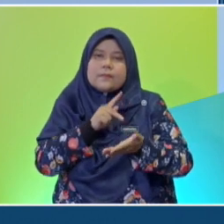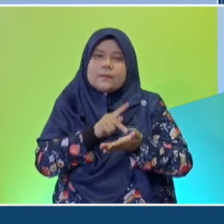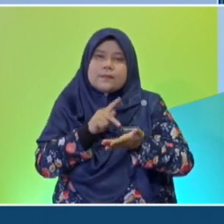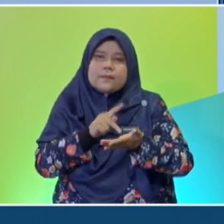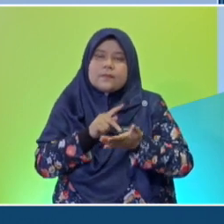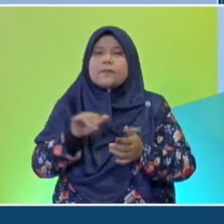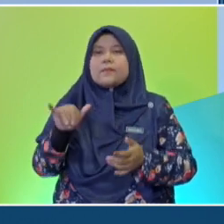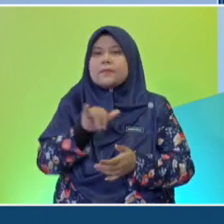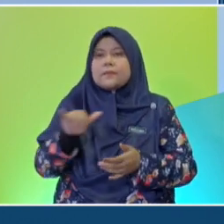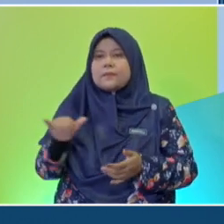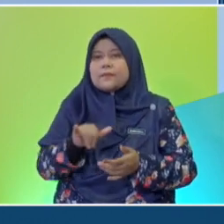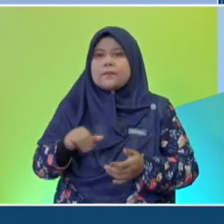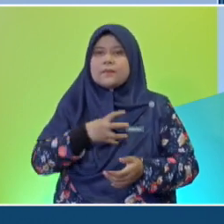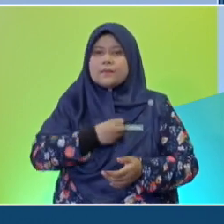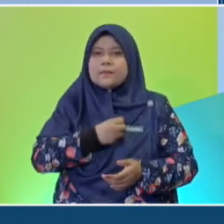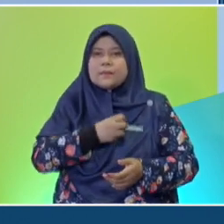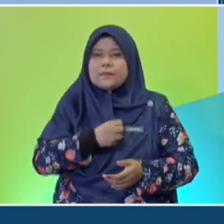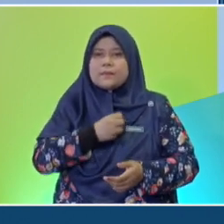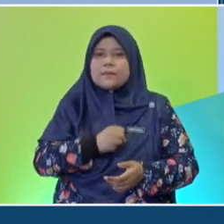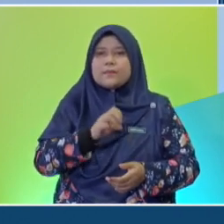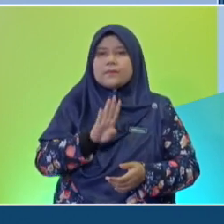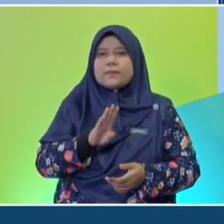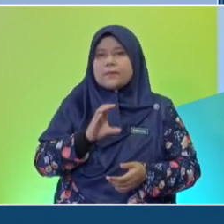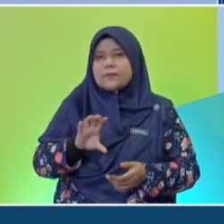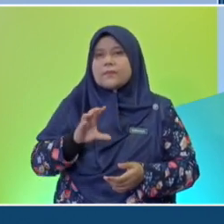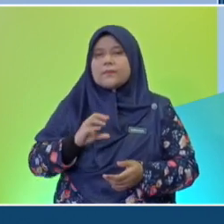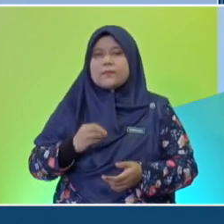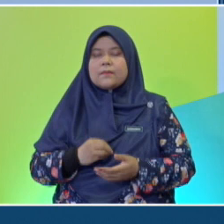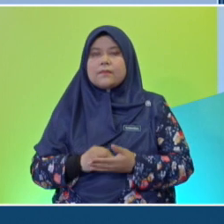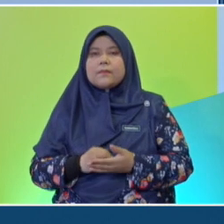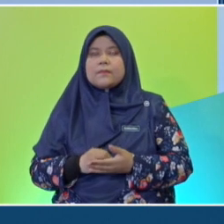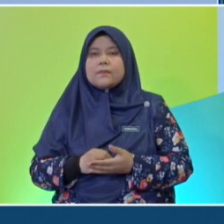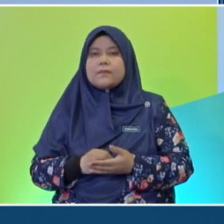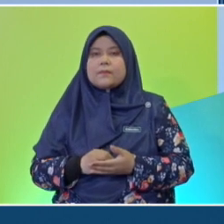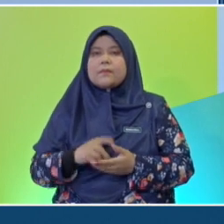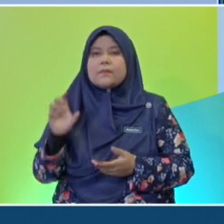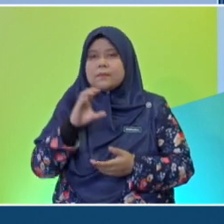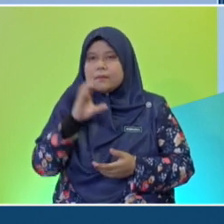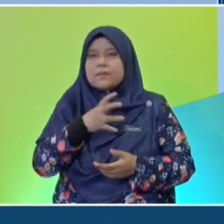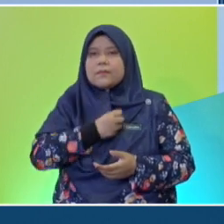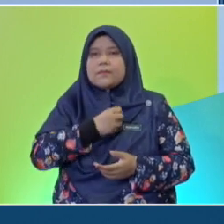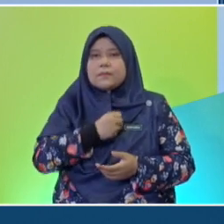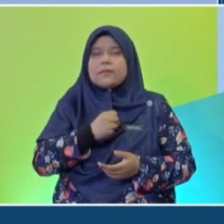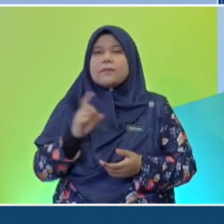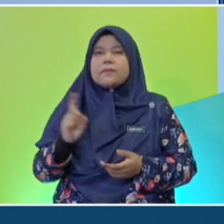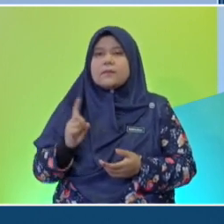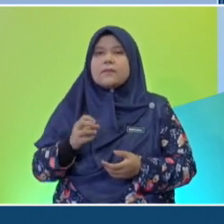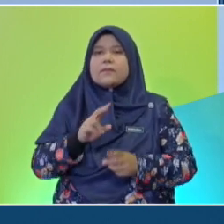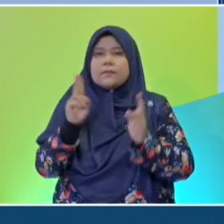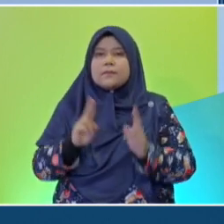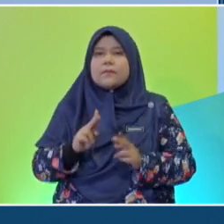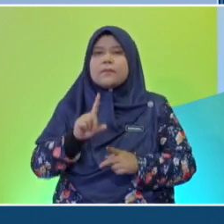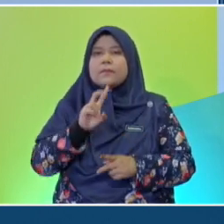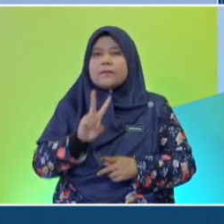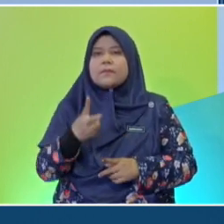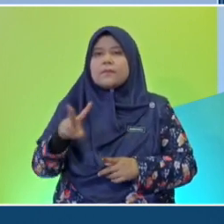menunjukkan jantungnya berdegup 420 kali dalam masa 4 menit cari bilangan dekupan jika dia melakukan ujian tersebut selama